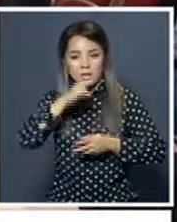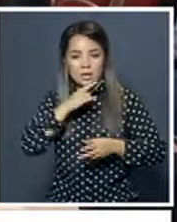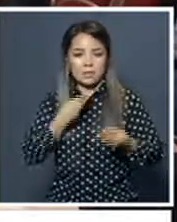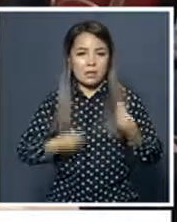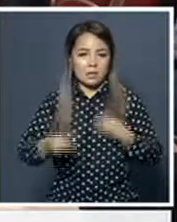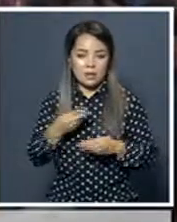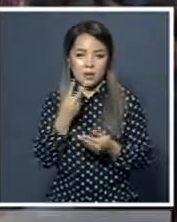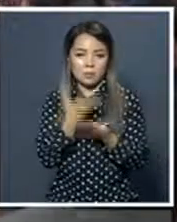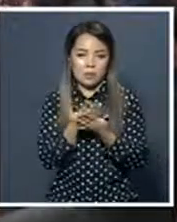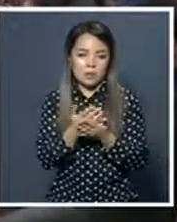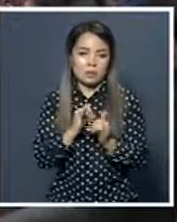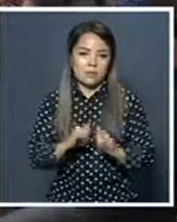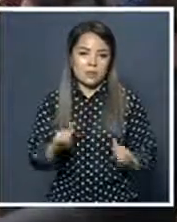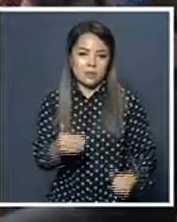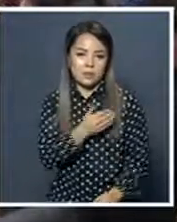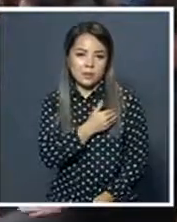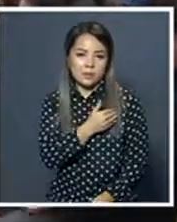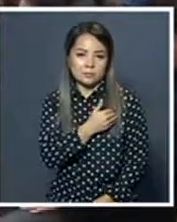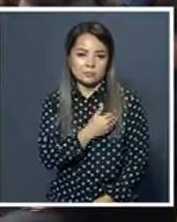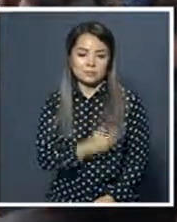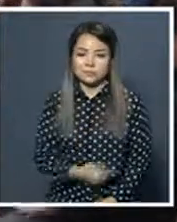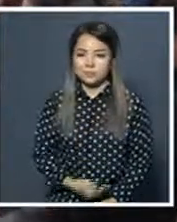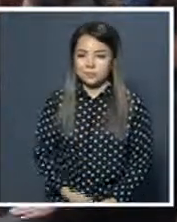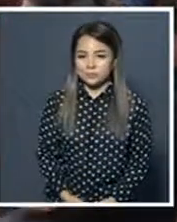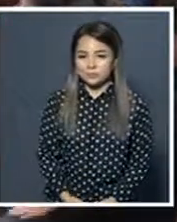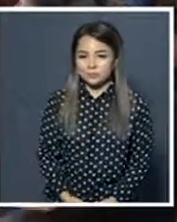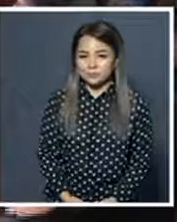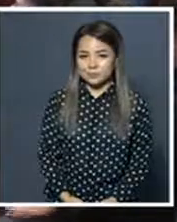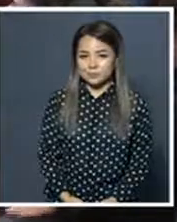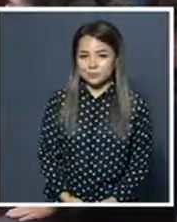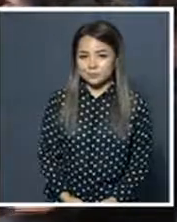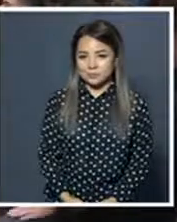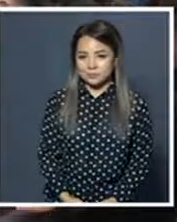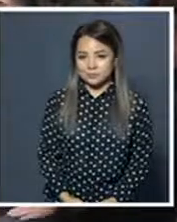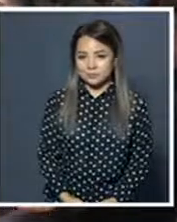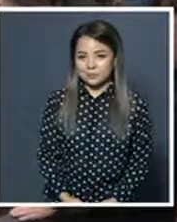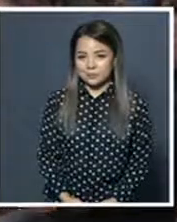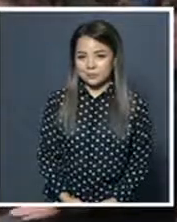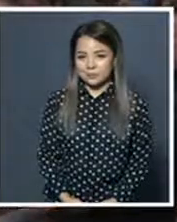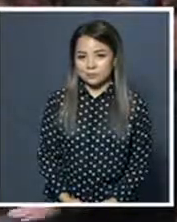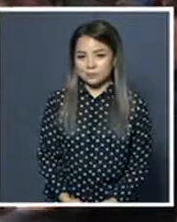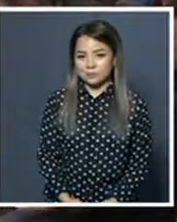Нұрсұлу Қасым, Бауыржан Өмірбек, Қазақстан ұлттық телеарнасы, Париж, Франция.